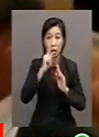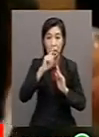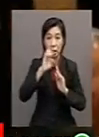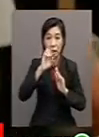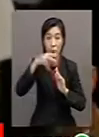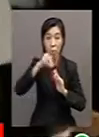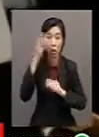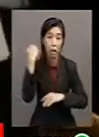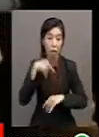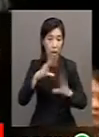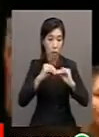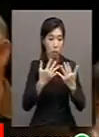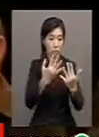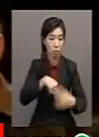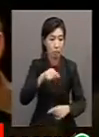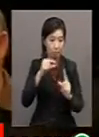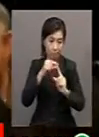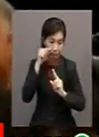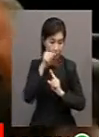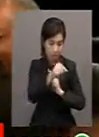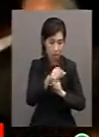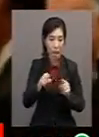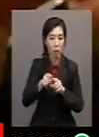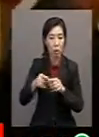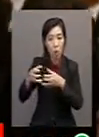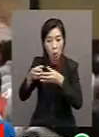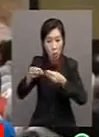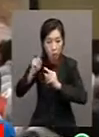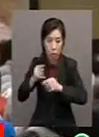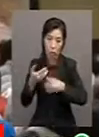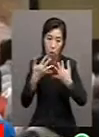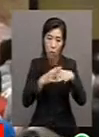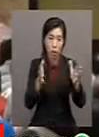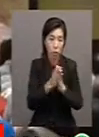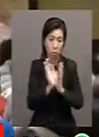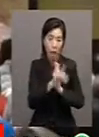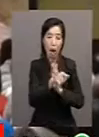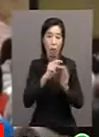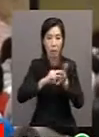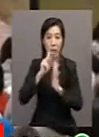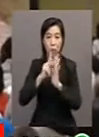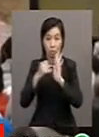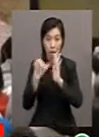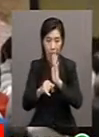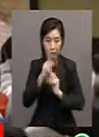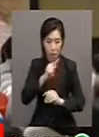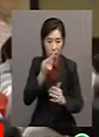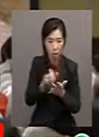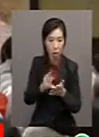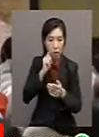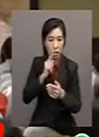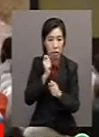ในที่ประชุมถือว่าฝ่าฝืนกฎหมายบริษัทมหาชนและสั่งให้ชดใช้ค่าสินไหมทดแทนกับบริษัท